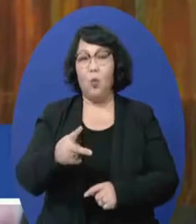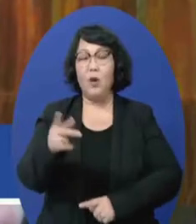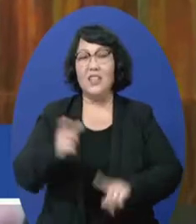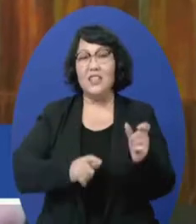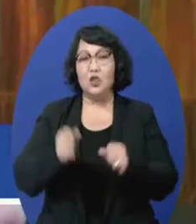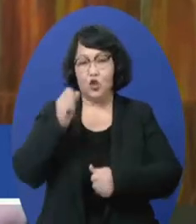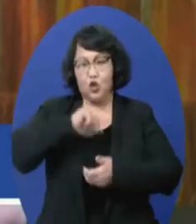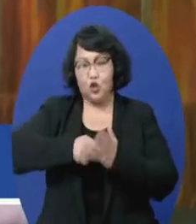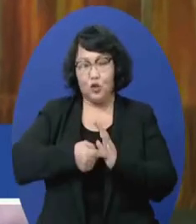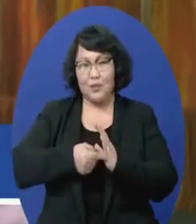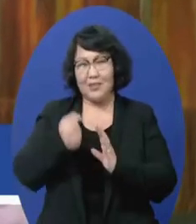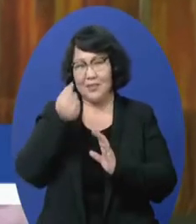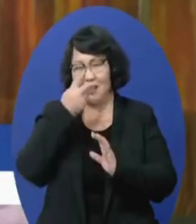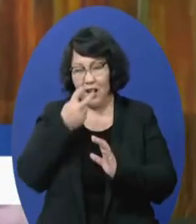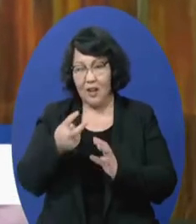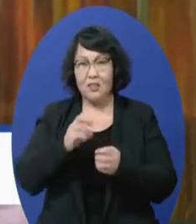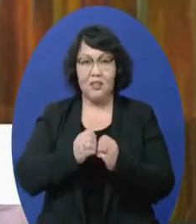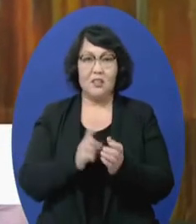байна. Энэ асуудлаар